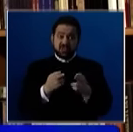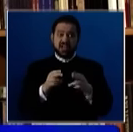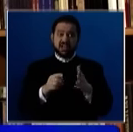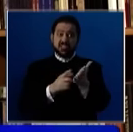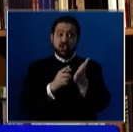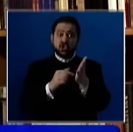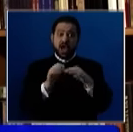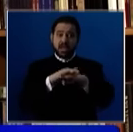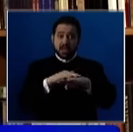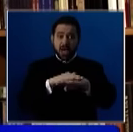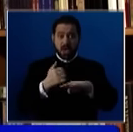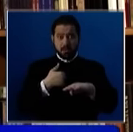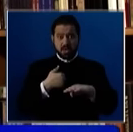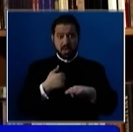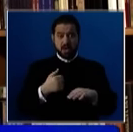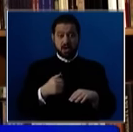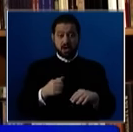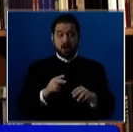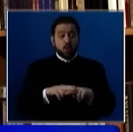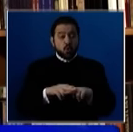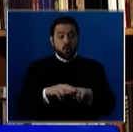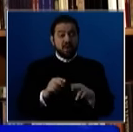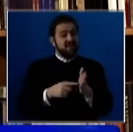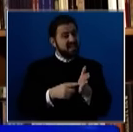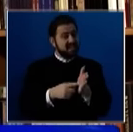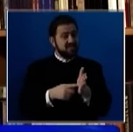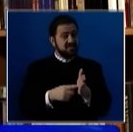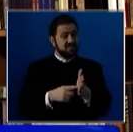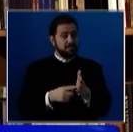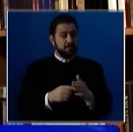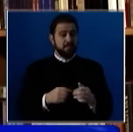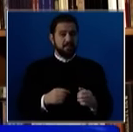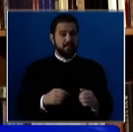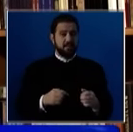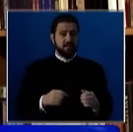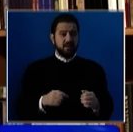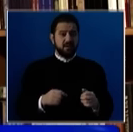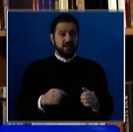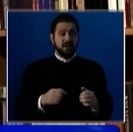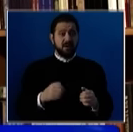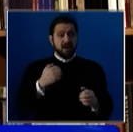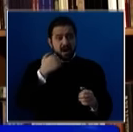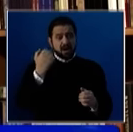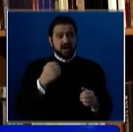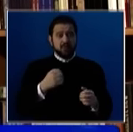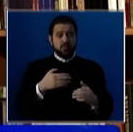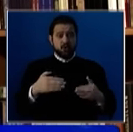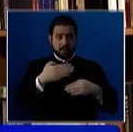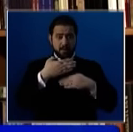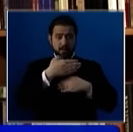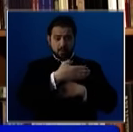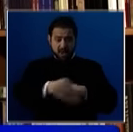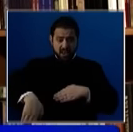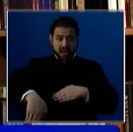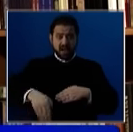călăul meu, eu sunt o victimă și victima nu trebuie să-și are iertare față de călău, ci invers. Ei, când punem tot felul de bariere în